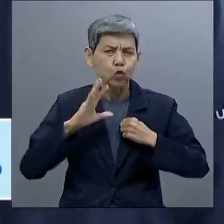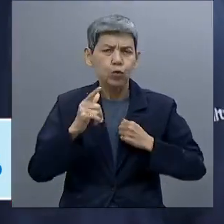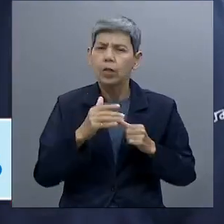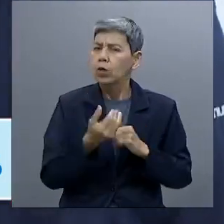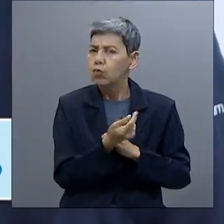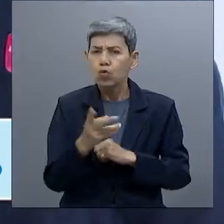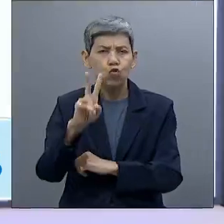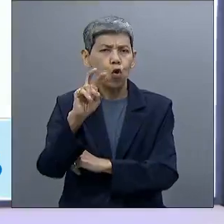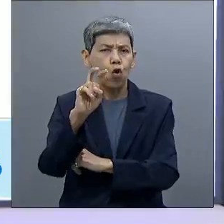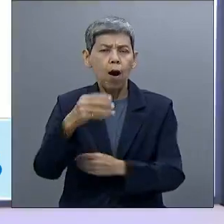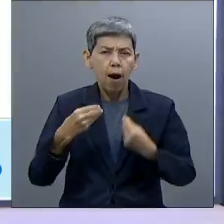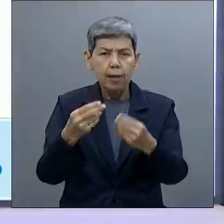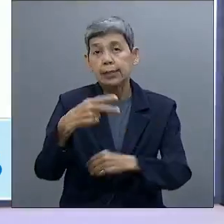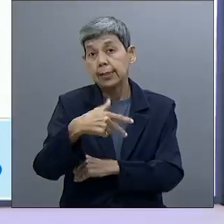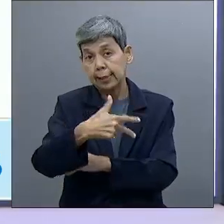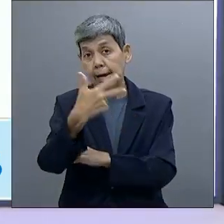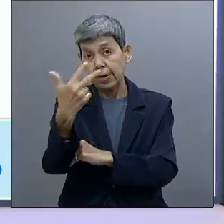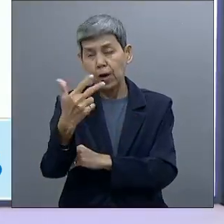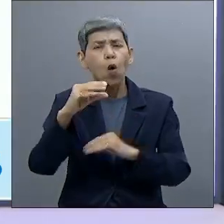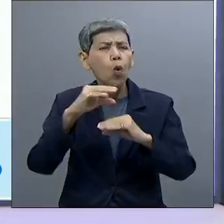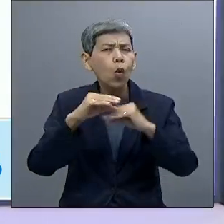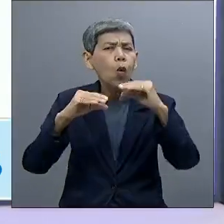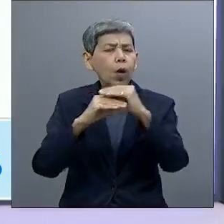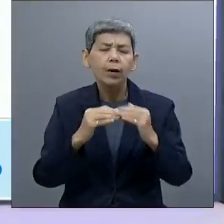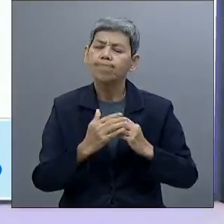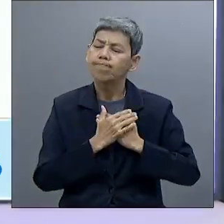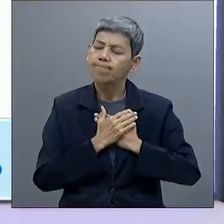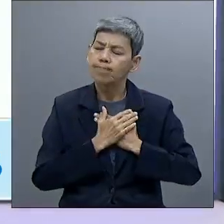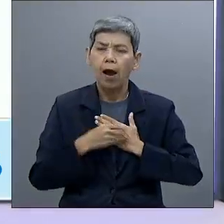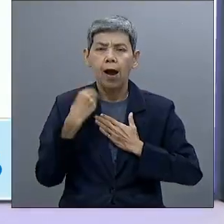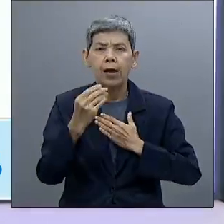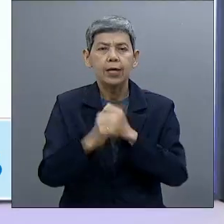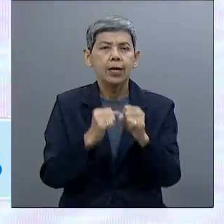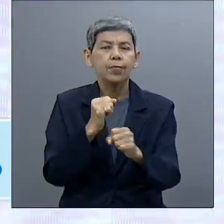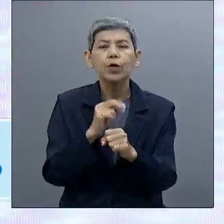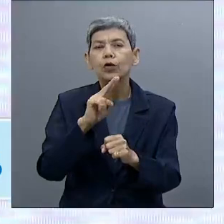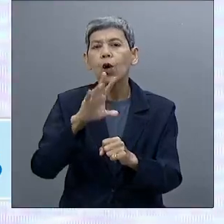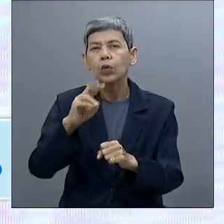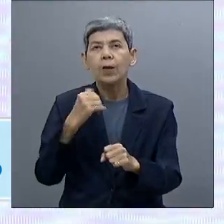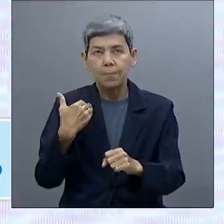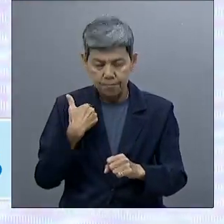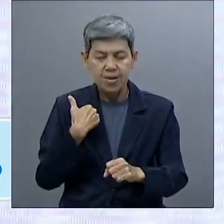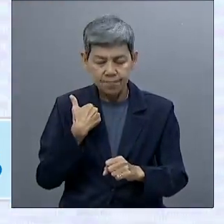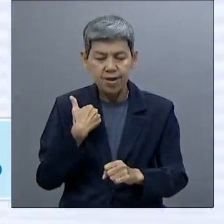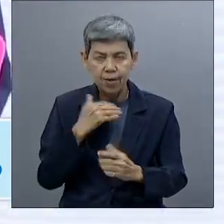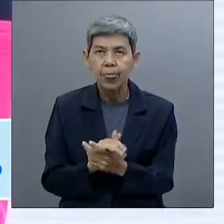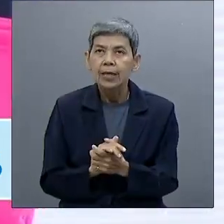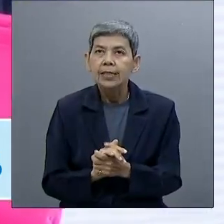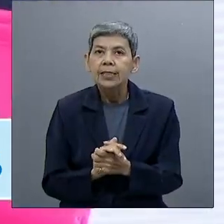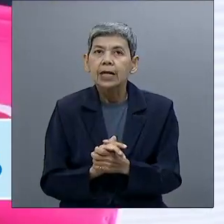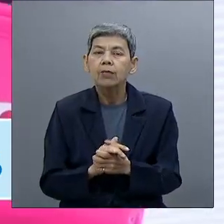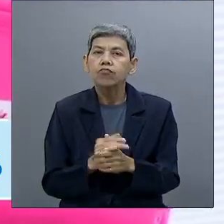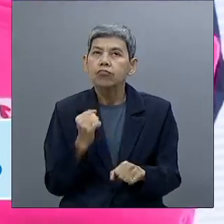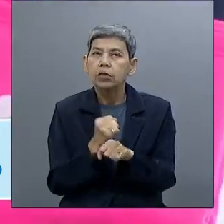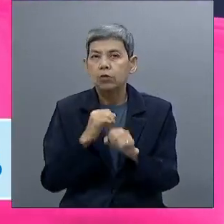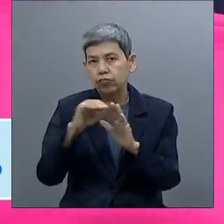200ผืนให้กับไทย PBS ในโครงการมอบไออุ่น2566โดยมีคุณกันดาจำปาทิพย์บรรณาธิการราย